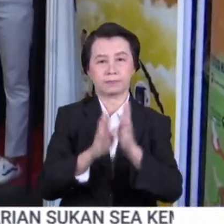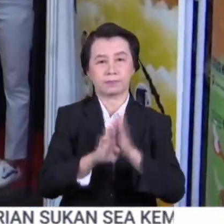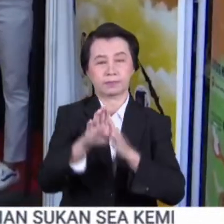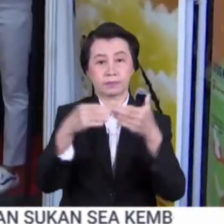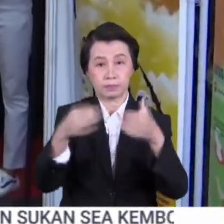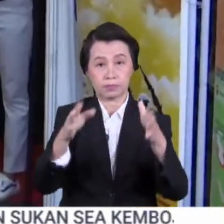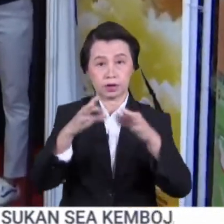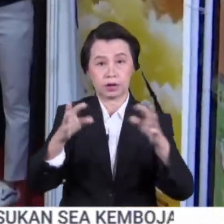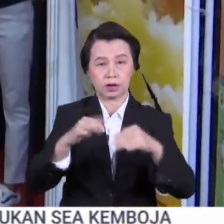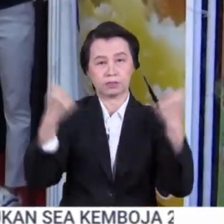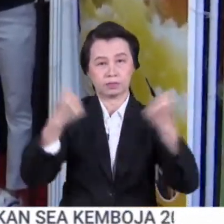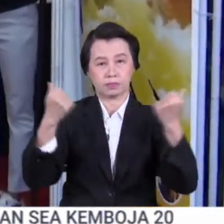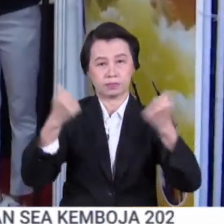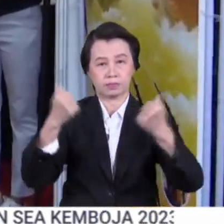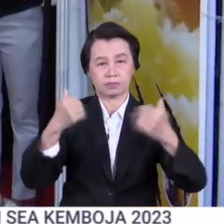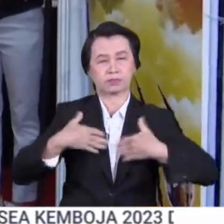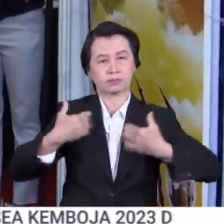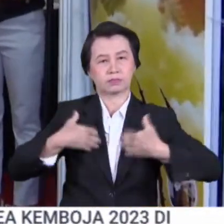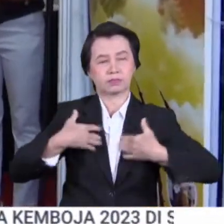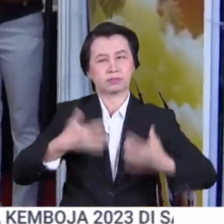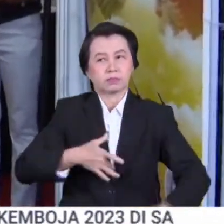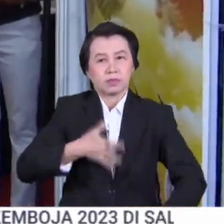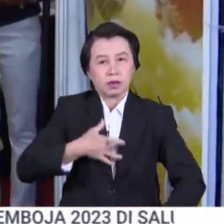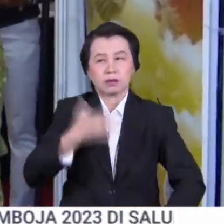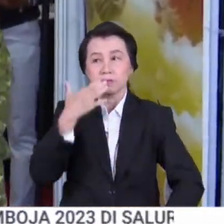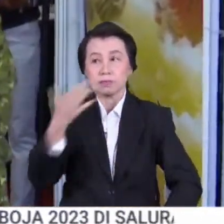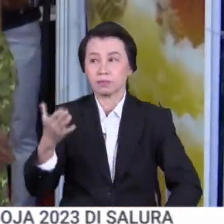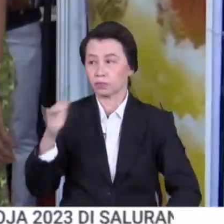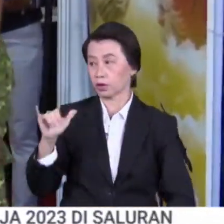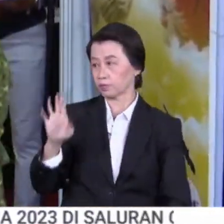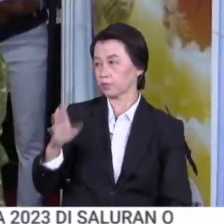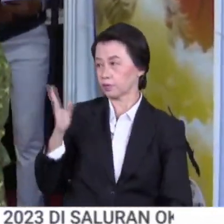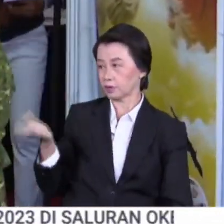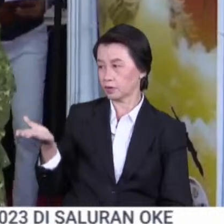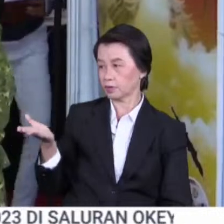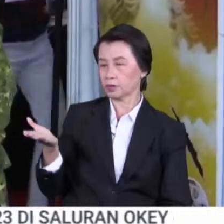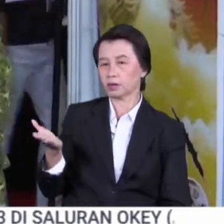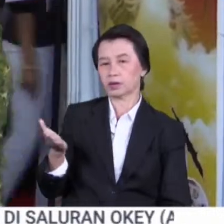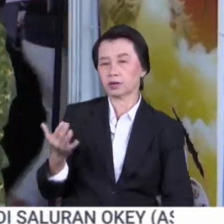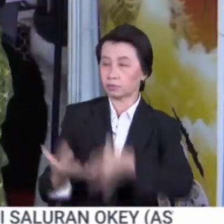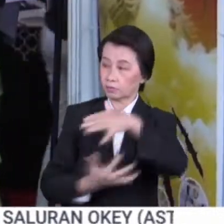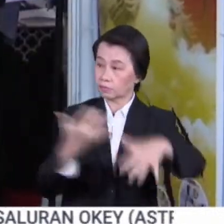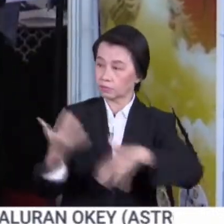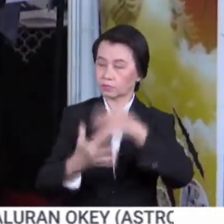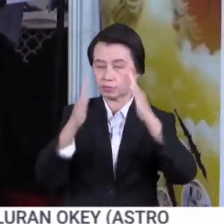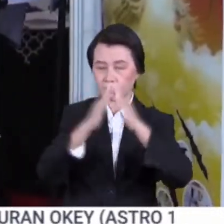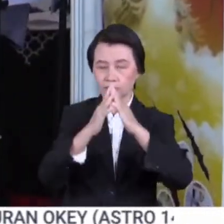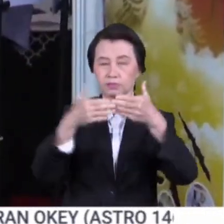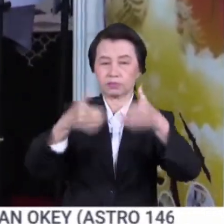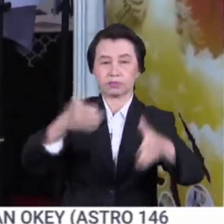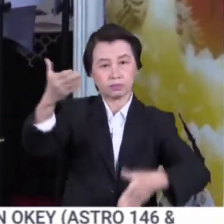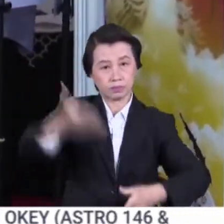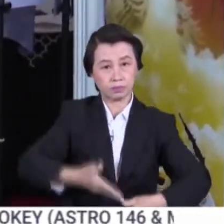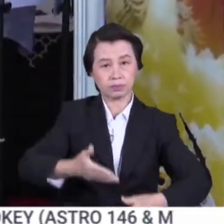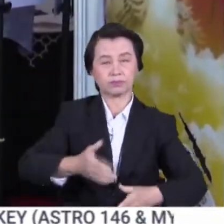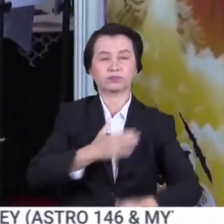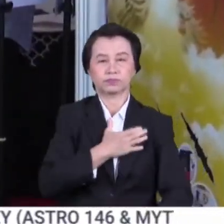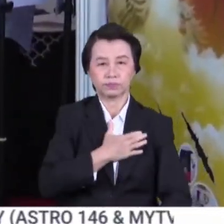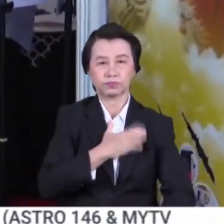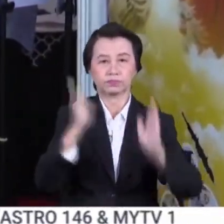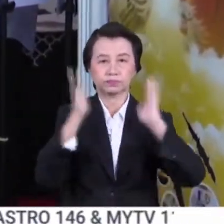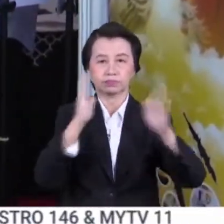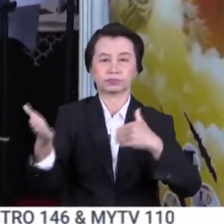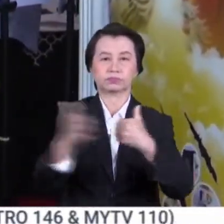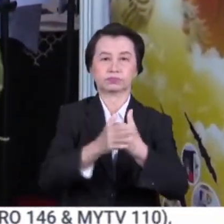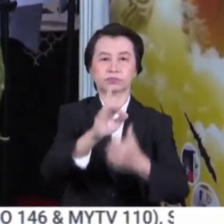cerita, sambut Aidilfitri meriah rasa. Terima kasih YB kita, santuni rakyat ke rumah terbuka. Salam Malaysia Madani, kembali